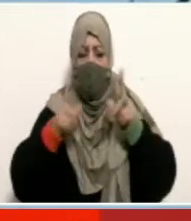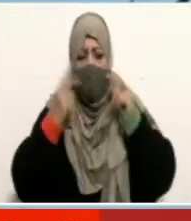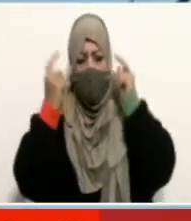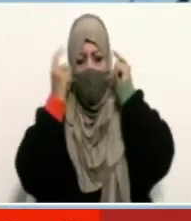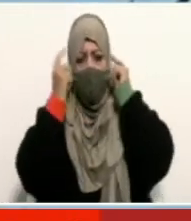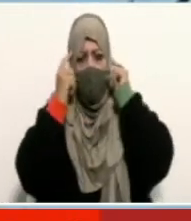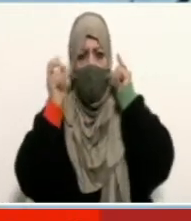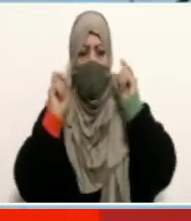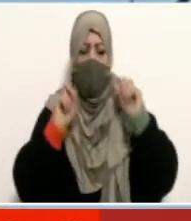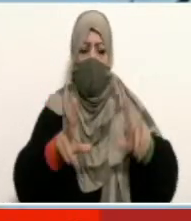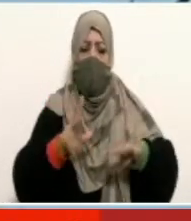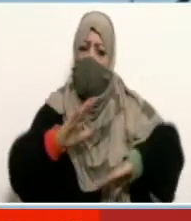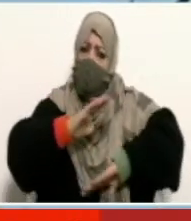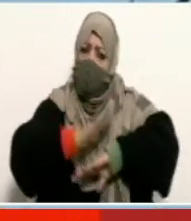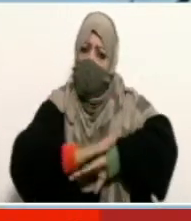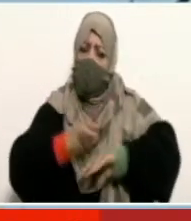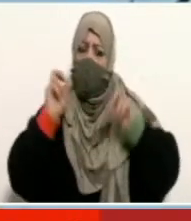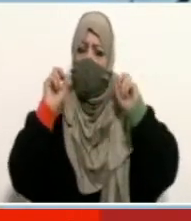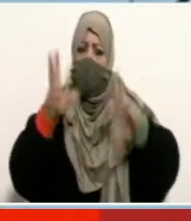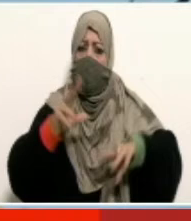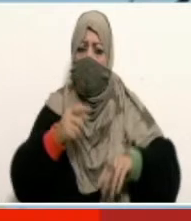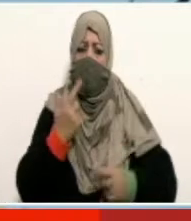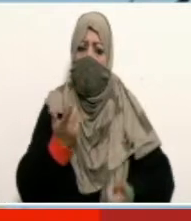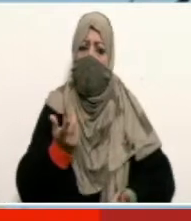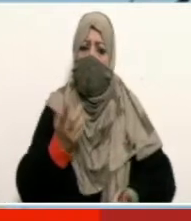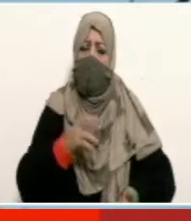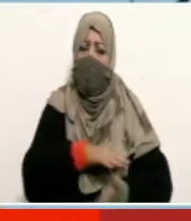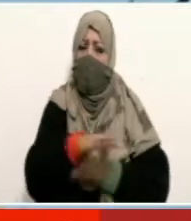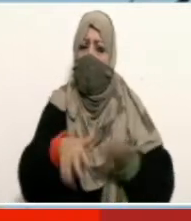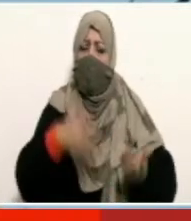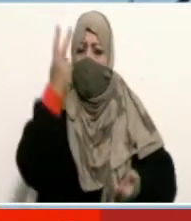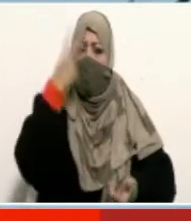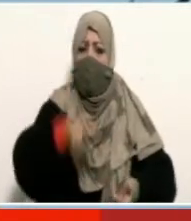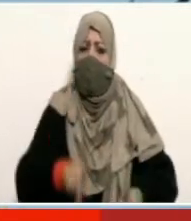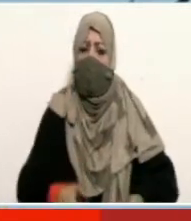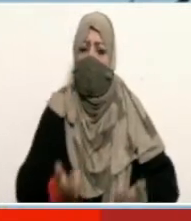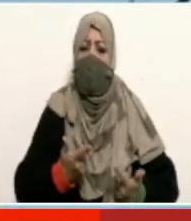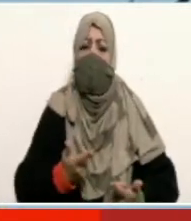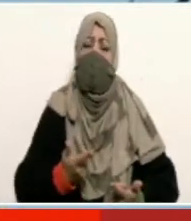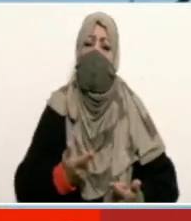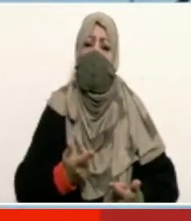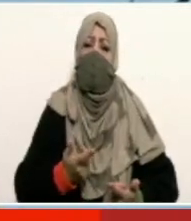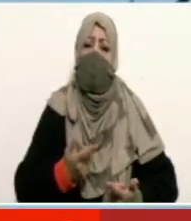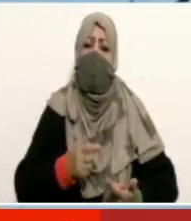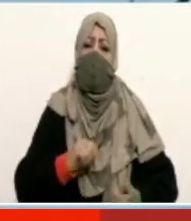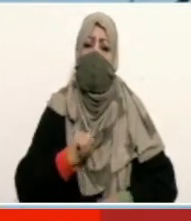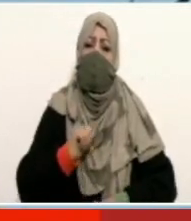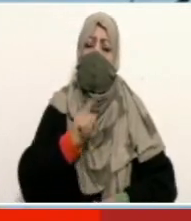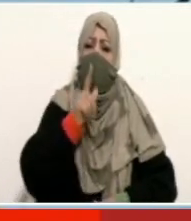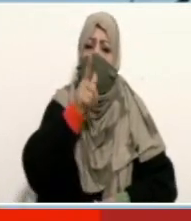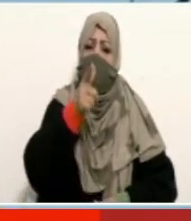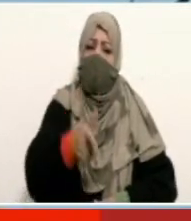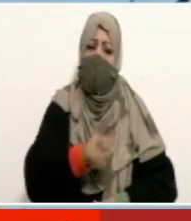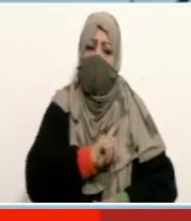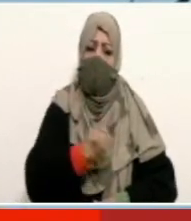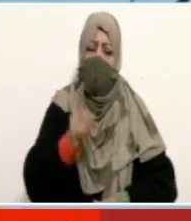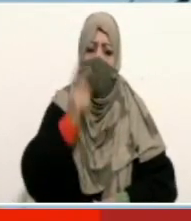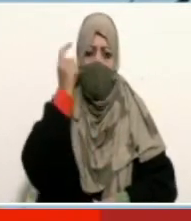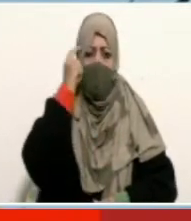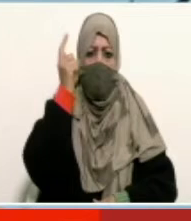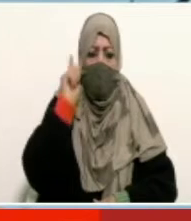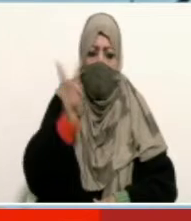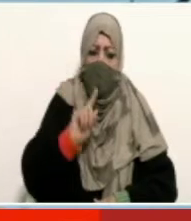هذا الإشكال. هو الآن يدعي أنه أو يقول أنه هو لم يوكله على هذا الأمر وظهرت أمور